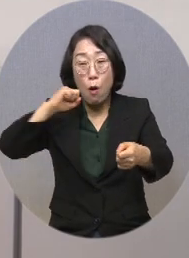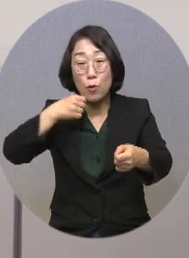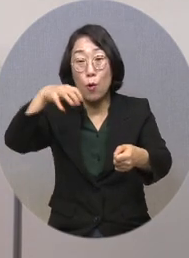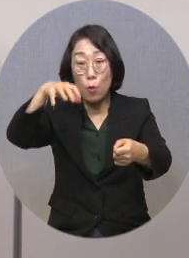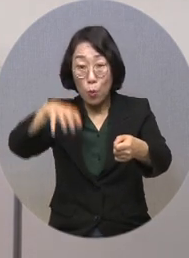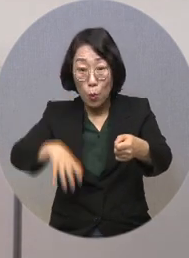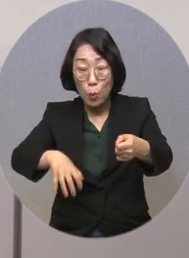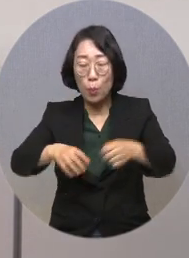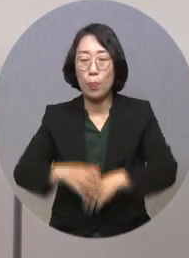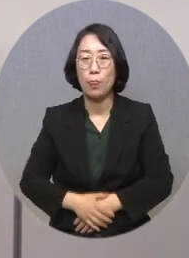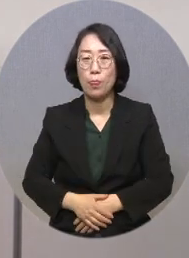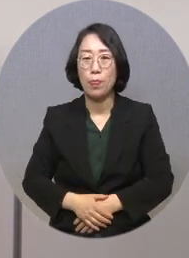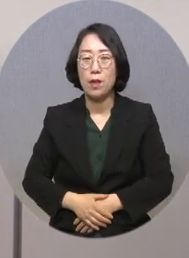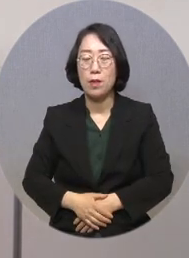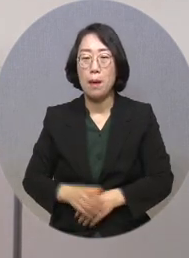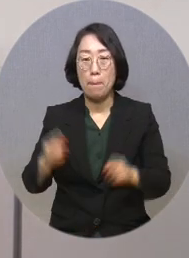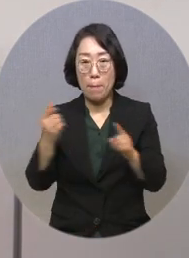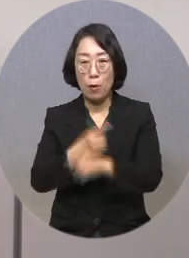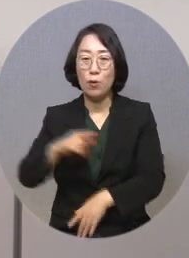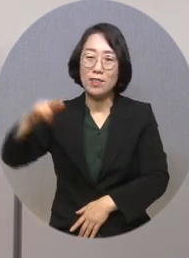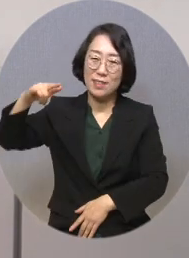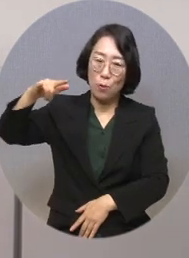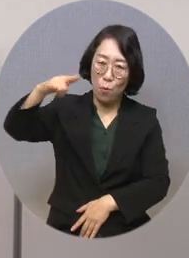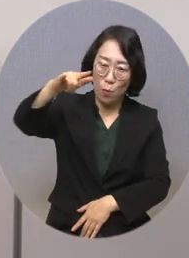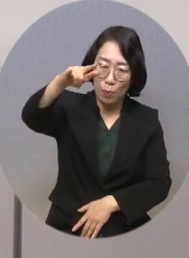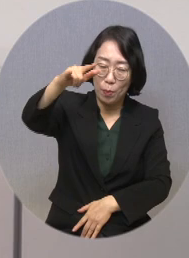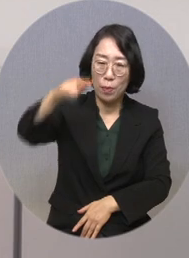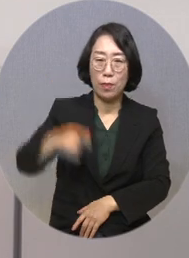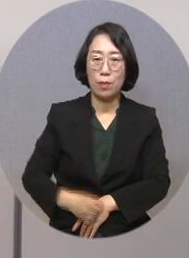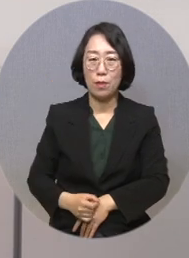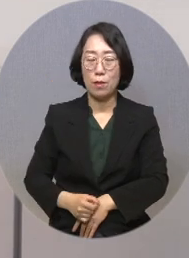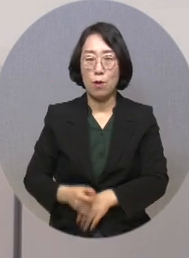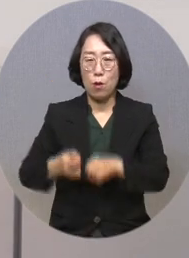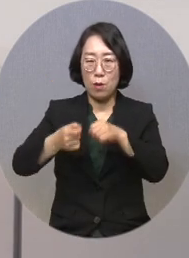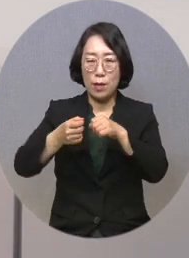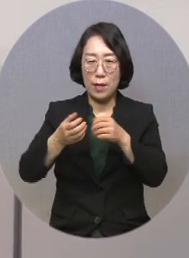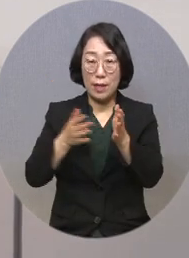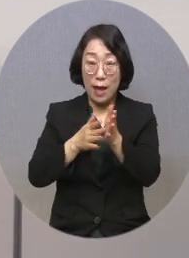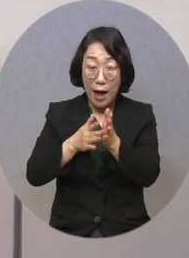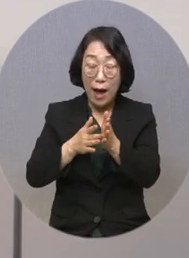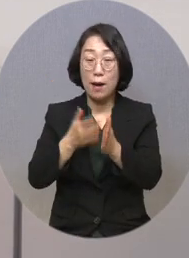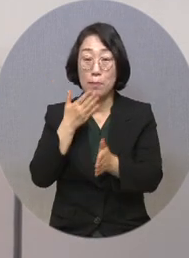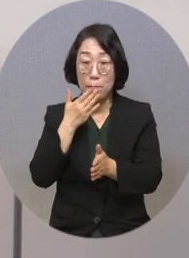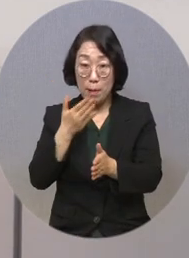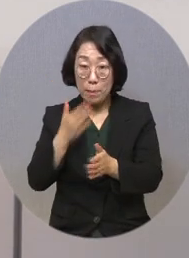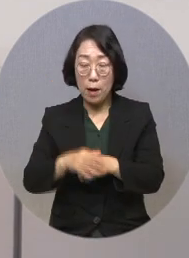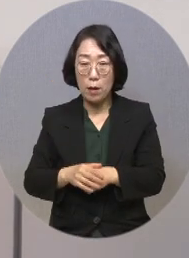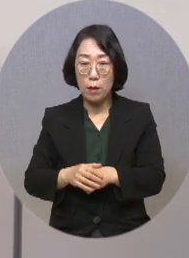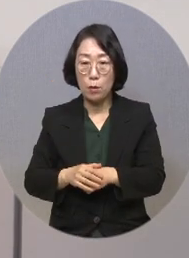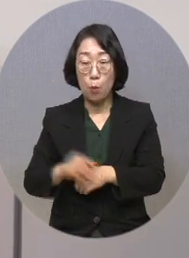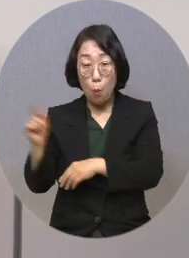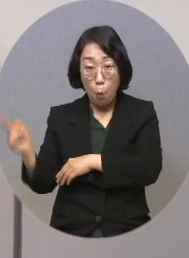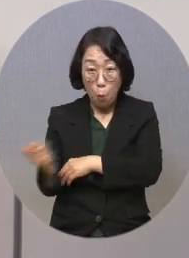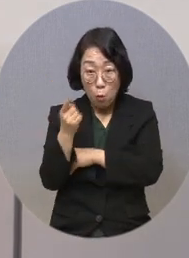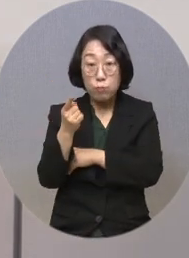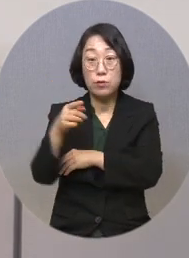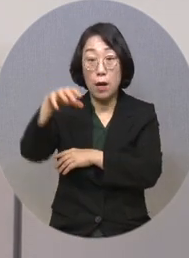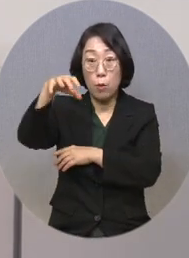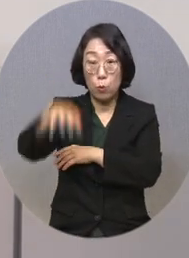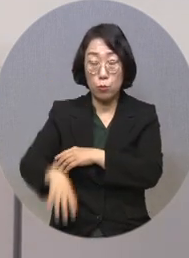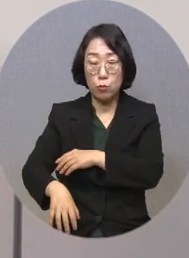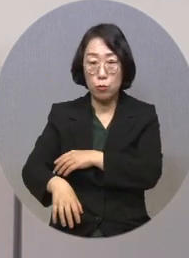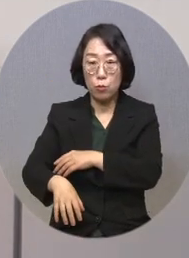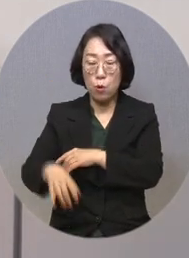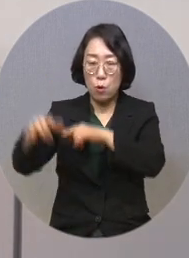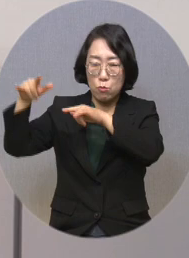과수단지에는 이제 드론이 날아다니면서 소독도 하고 있고 드넓은 골프장 소독도 역시 드론이 맡고